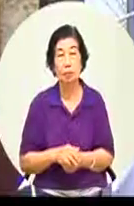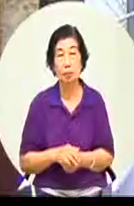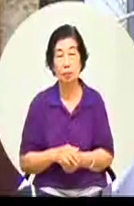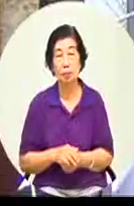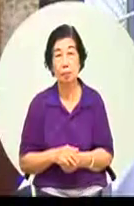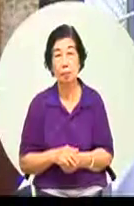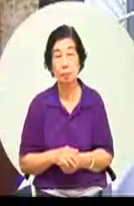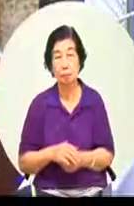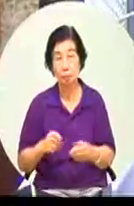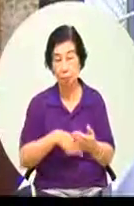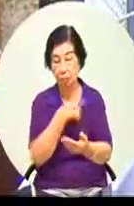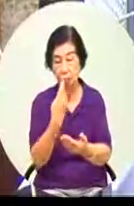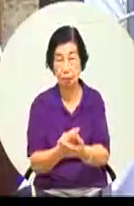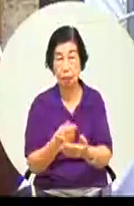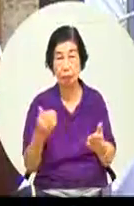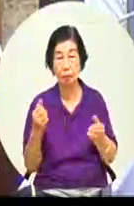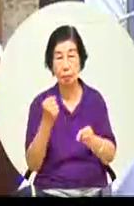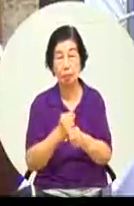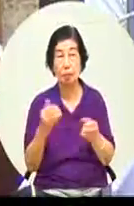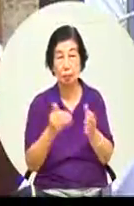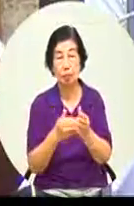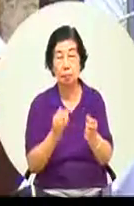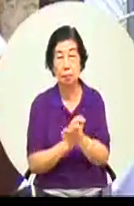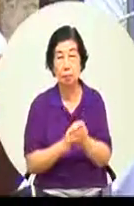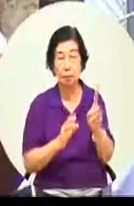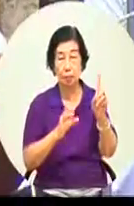的话会预计在